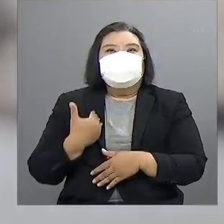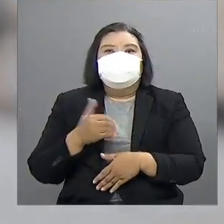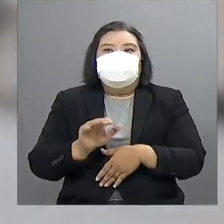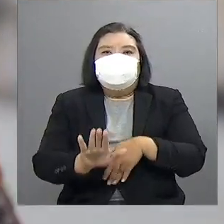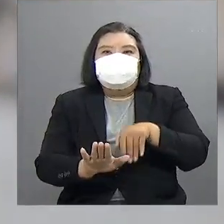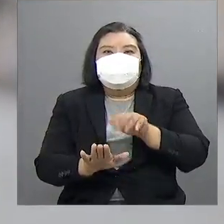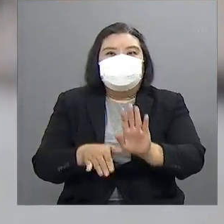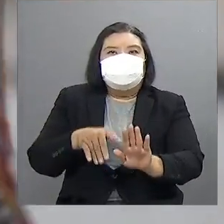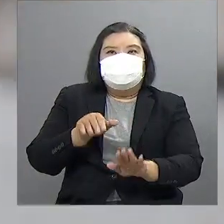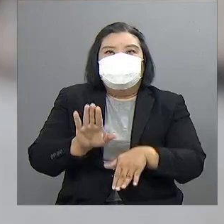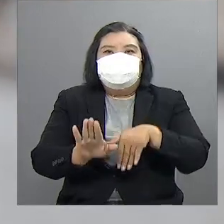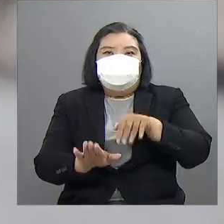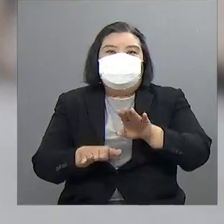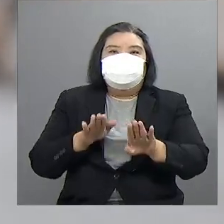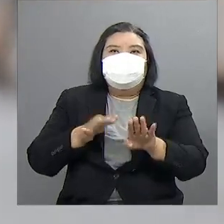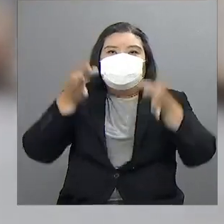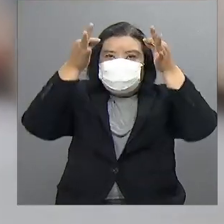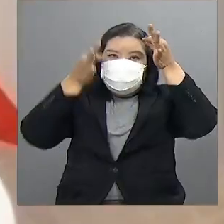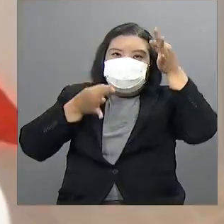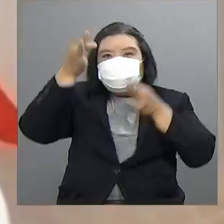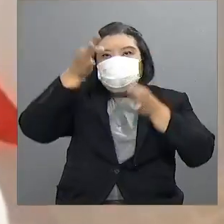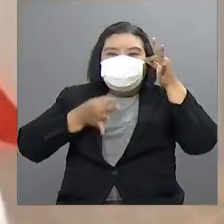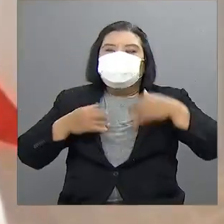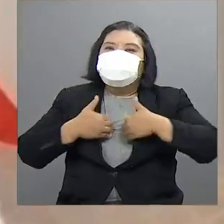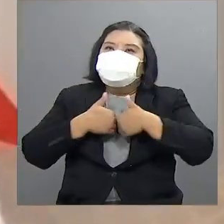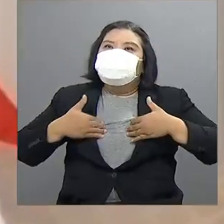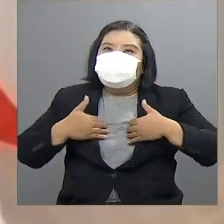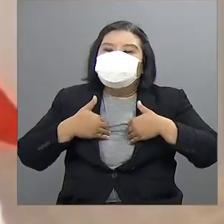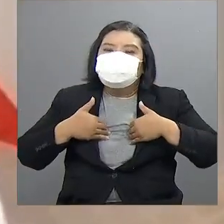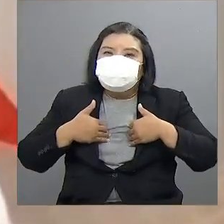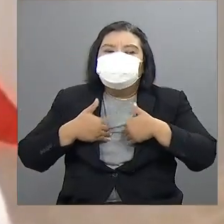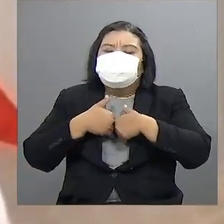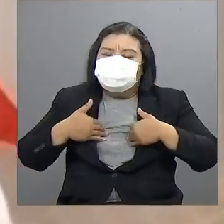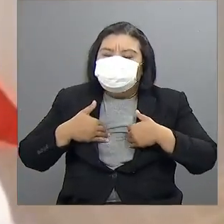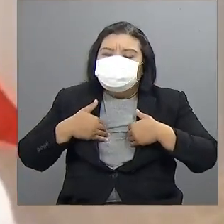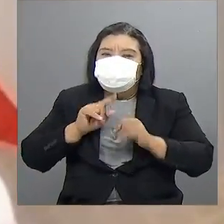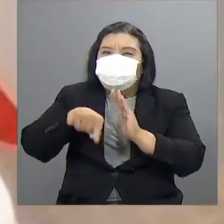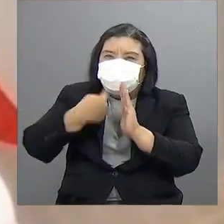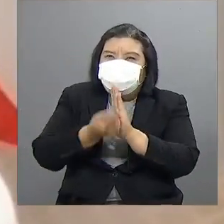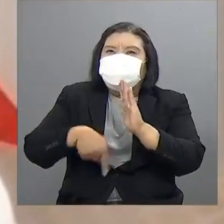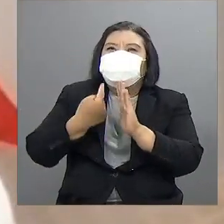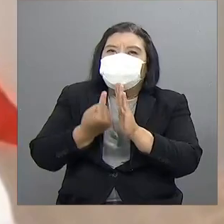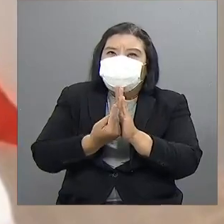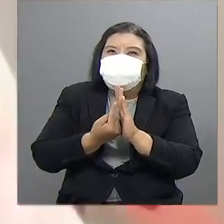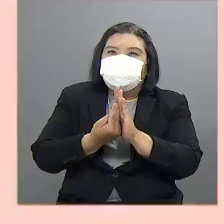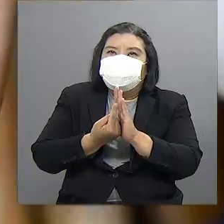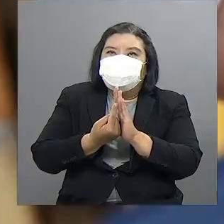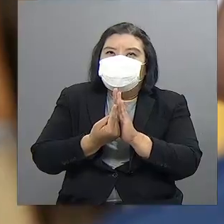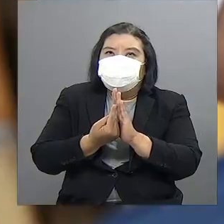งเหนื่อยนะแม้ยาเหมือนกับฉีดยาเหมือนกันถ้าสมมติว่ายามันน้อยไปมันก็ไม่ได้ผล